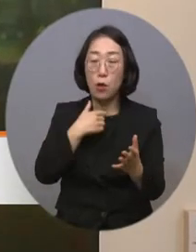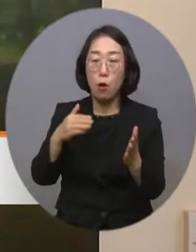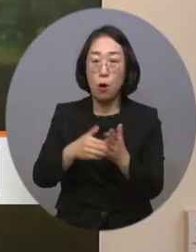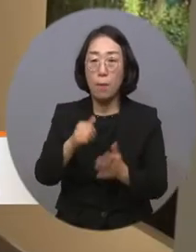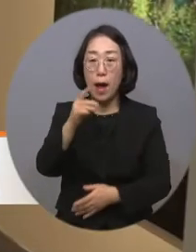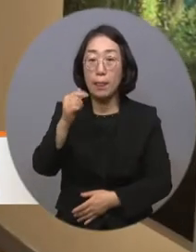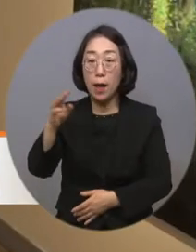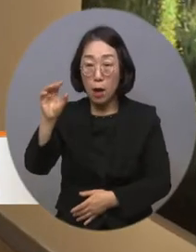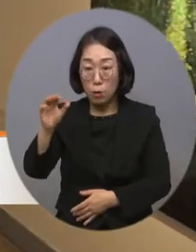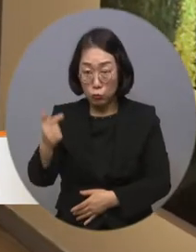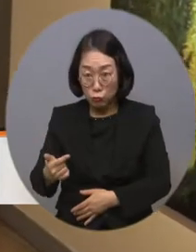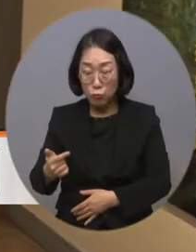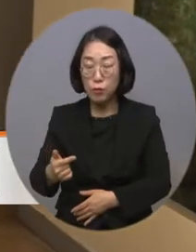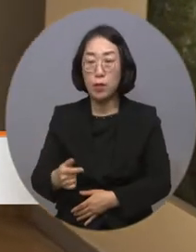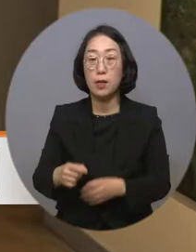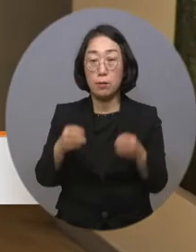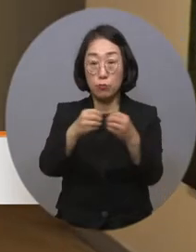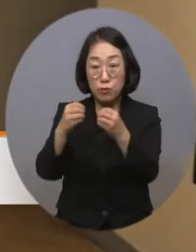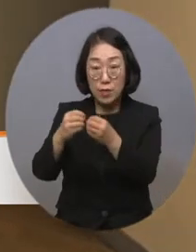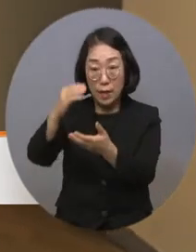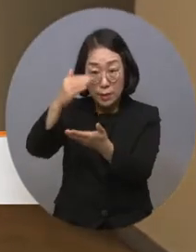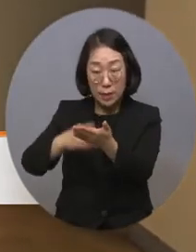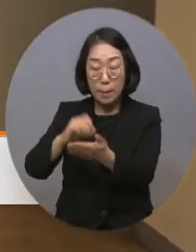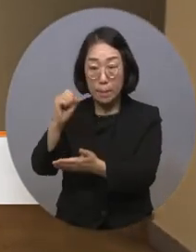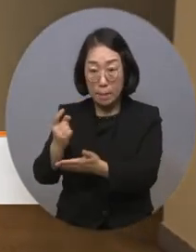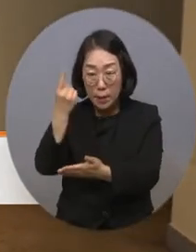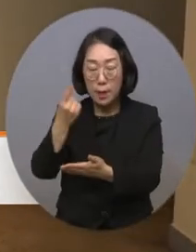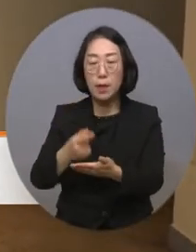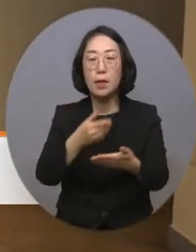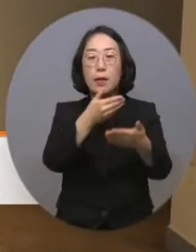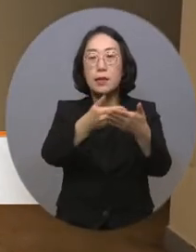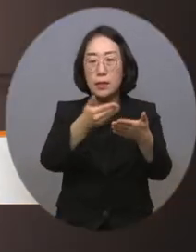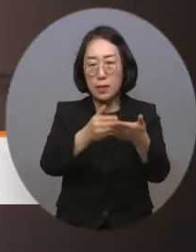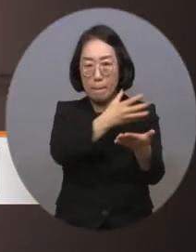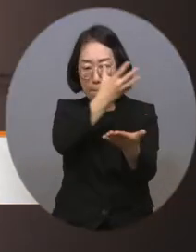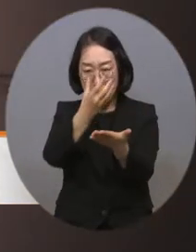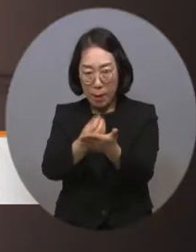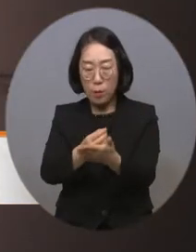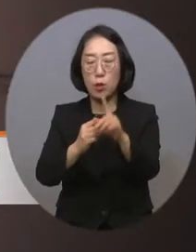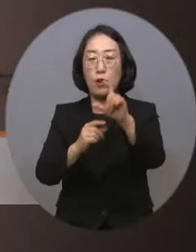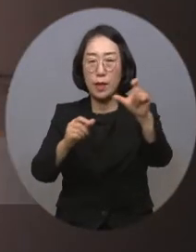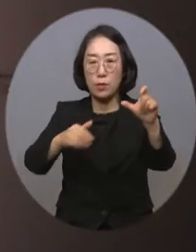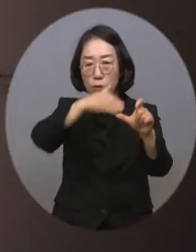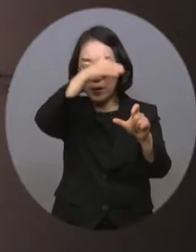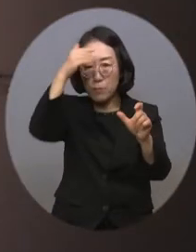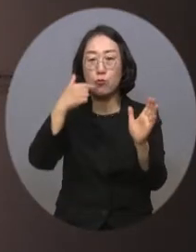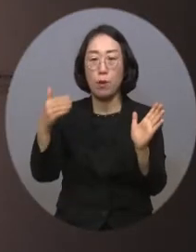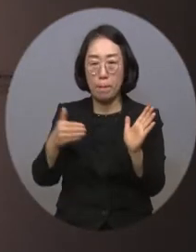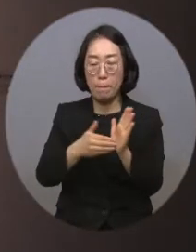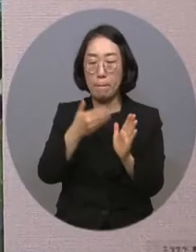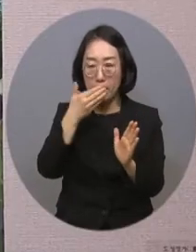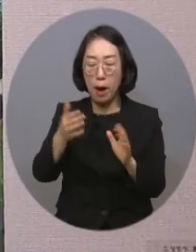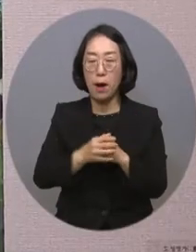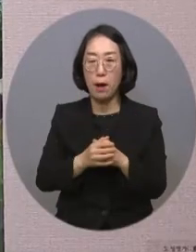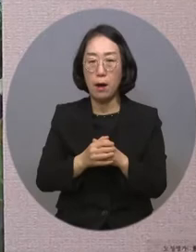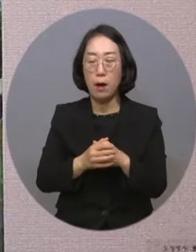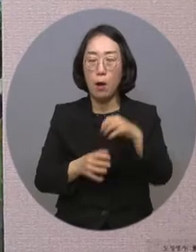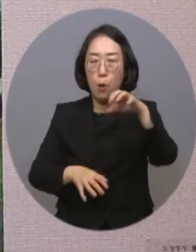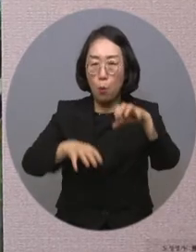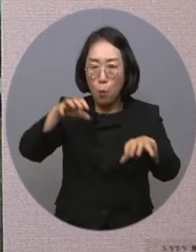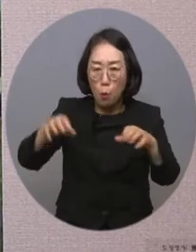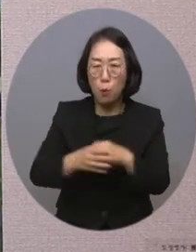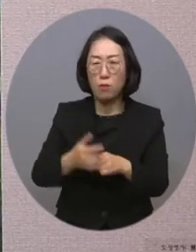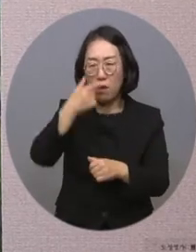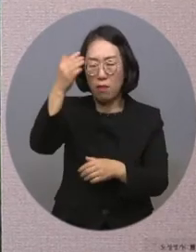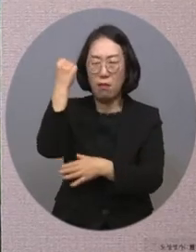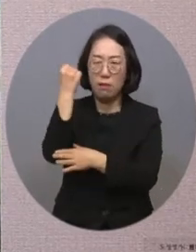영가에서 모티브를 얻은 작품 총 15점이 선을 보입니다. 작가는 도성마을 곳곳에 폐축사,